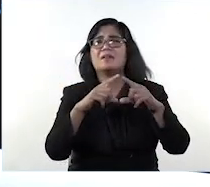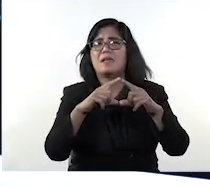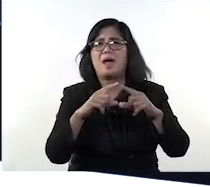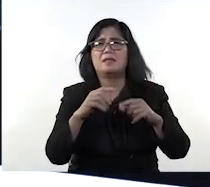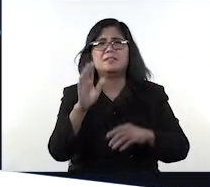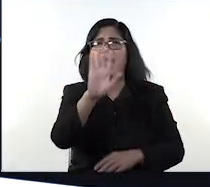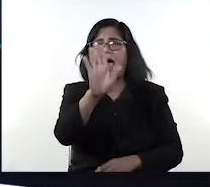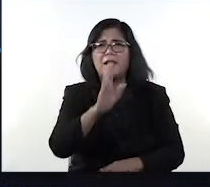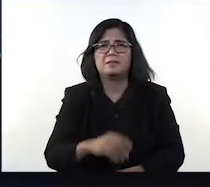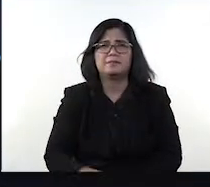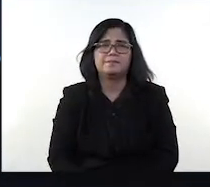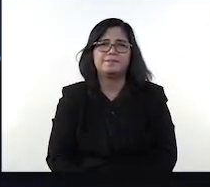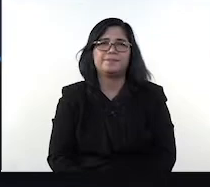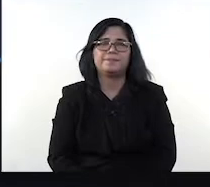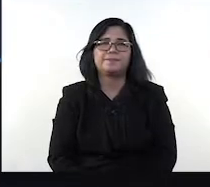crying